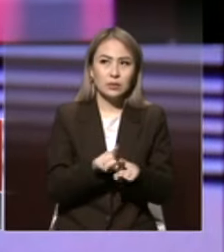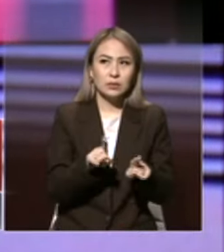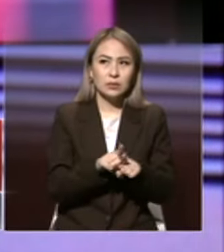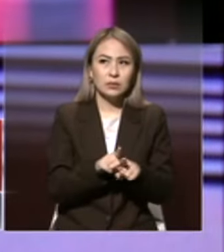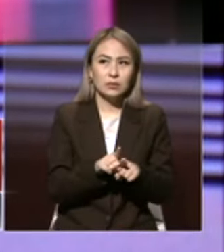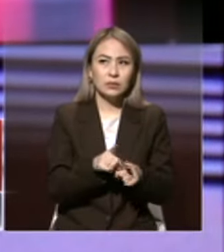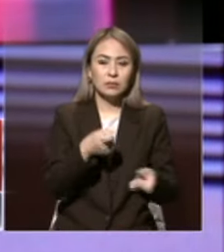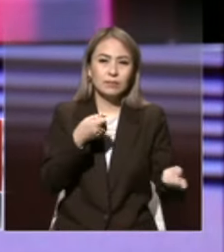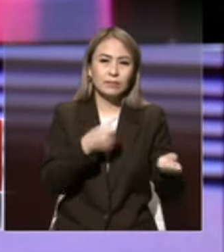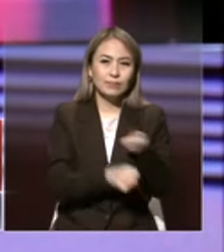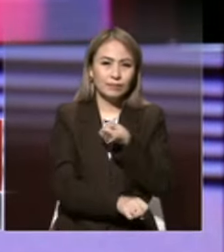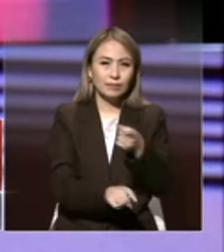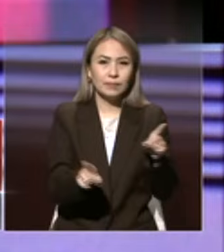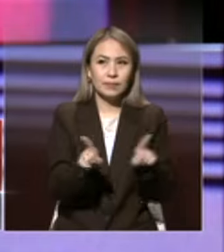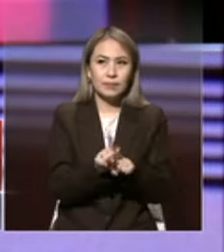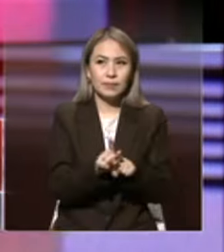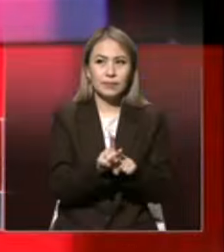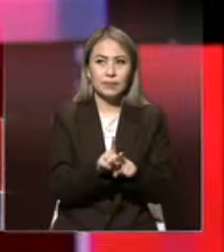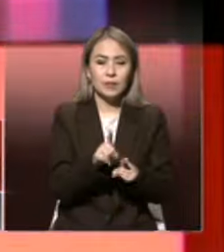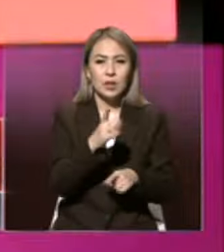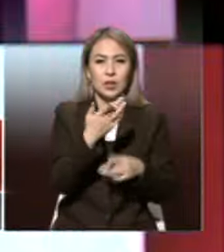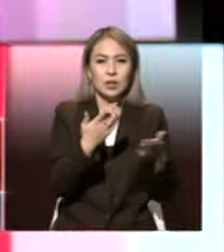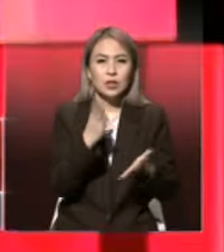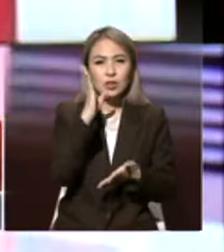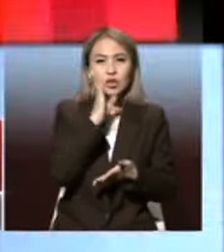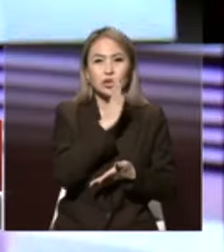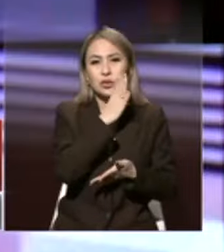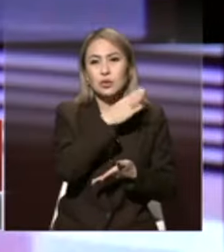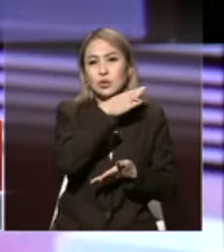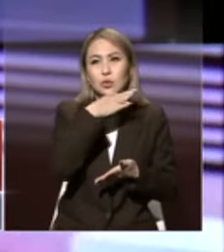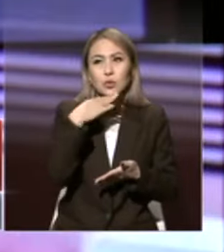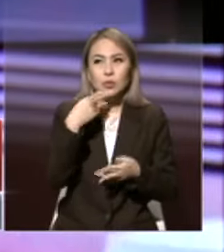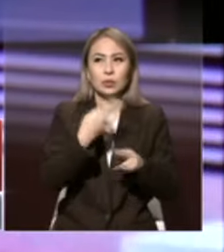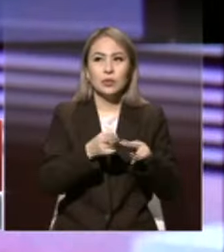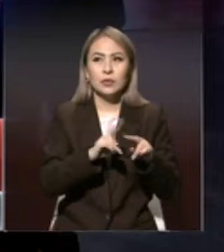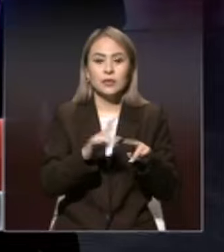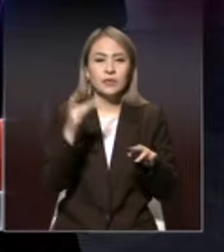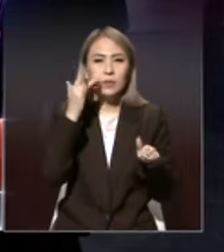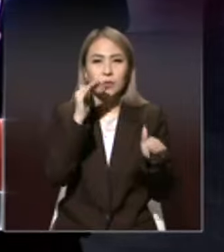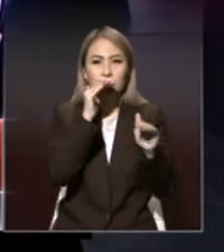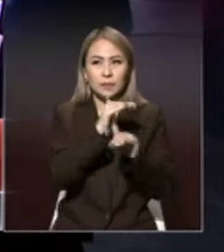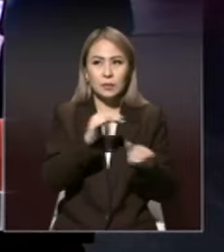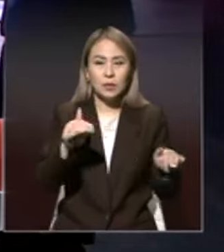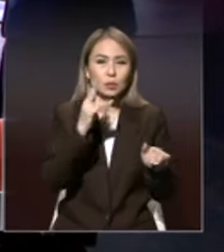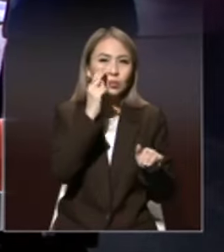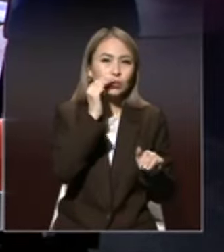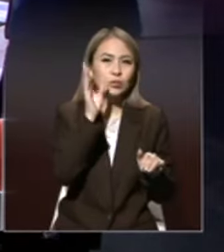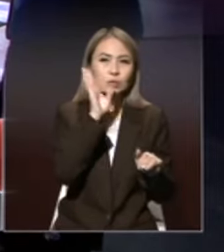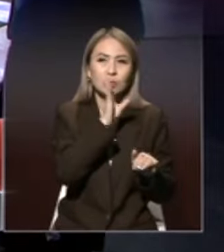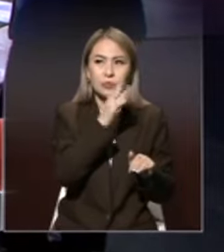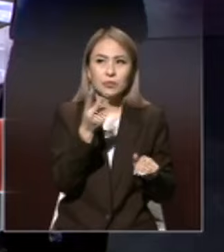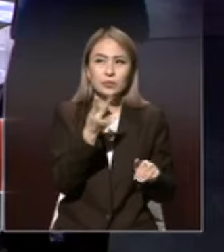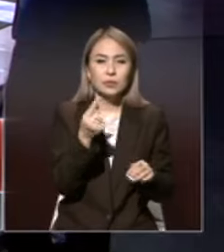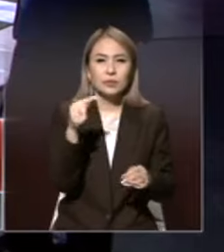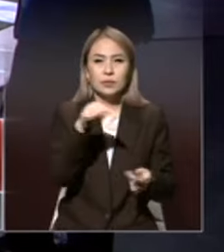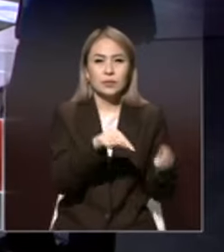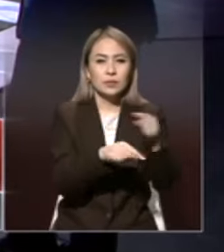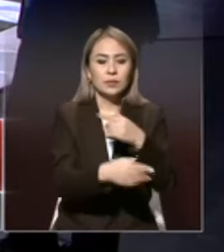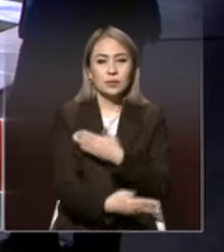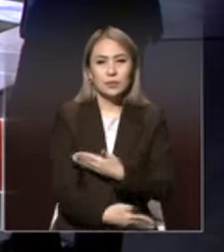адамды мәжбүрлеу. Бізде көп айтылмайтын тақырыптардың бірі ерлі-зайыптының арасында ондай жағдайдың